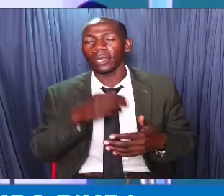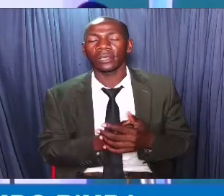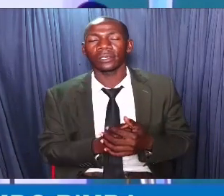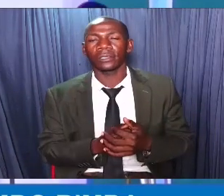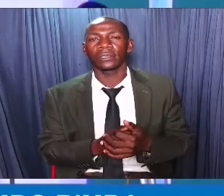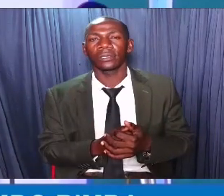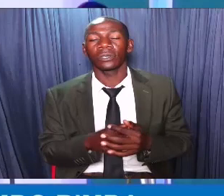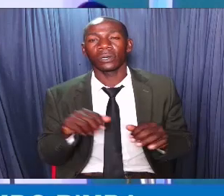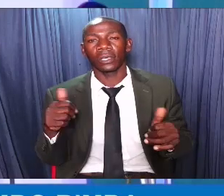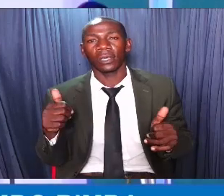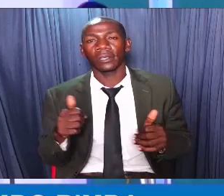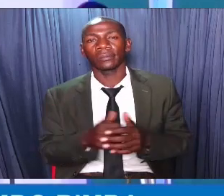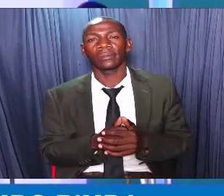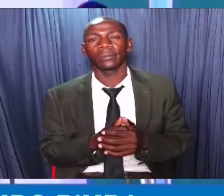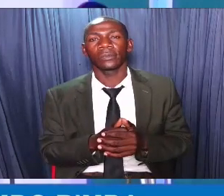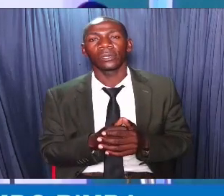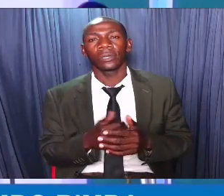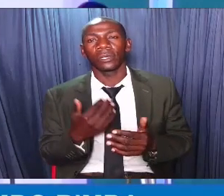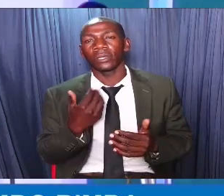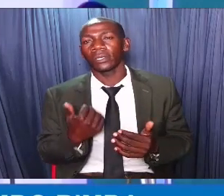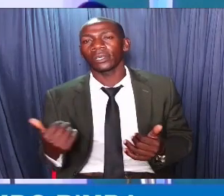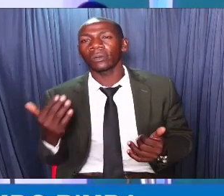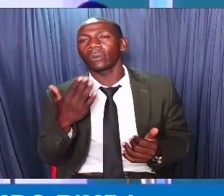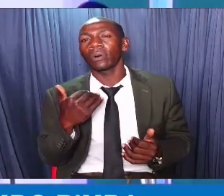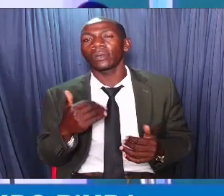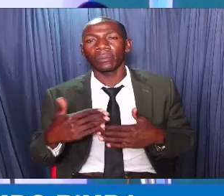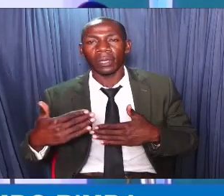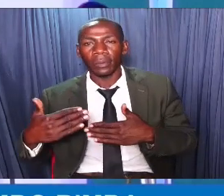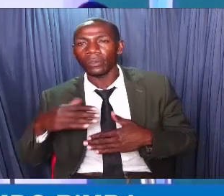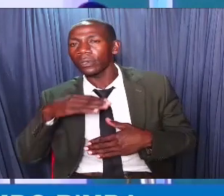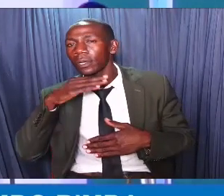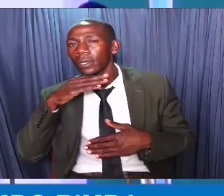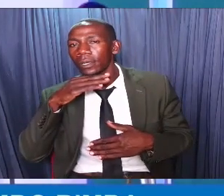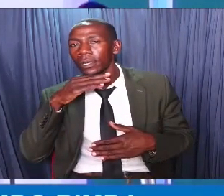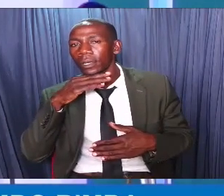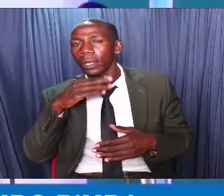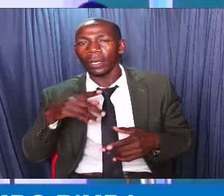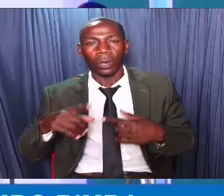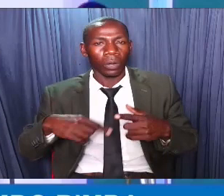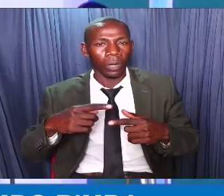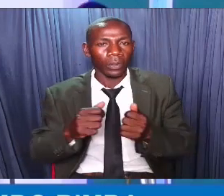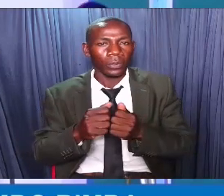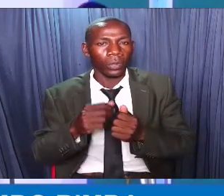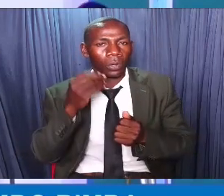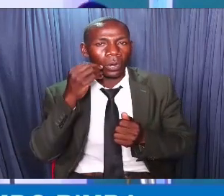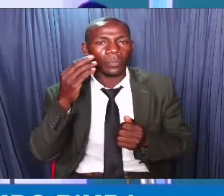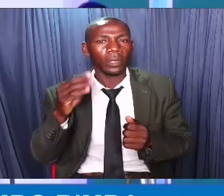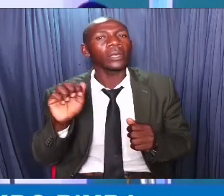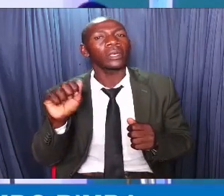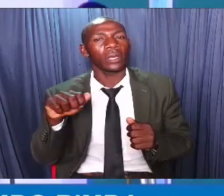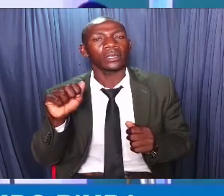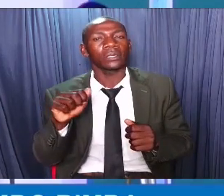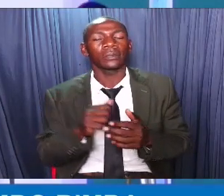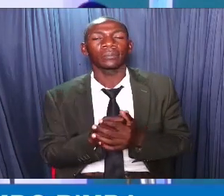child. Oh. Right. Mwanao yuko hali ya kufa. So your child is in critical condition. Nishuke na wewe niende huko. Hey. I go down with you,